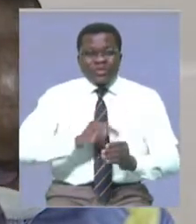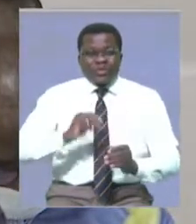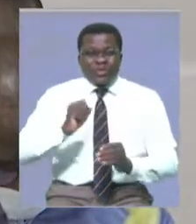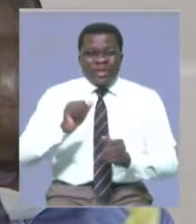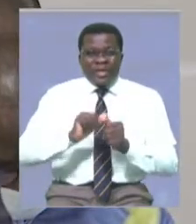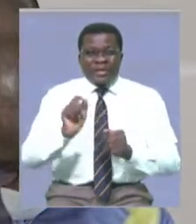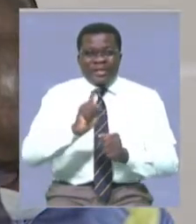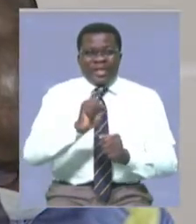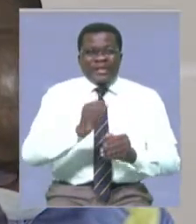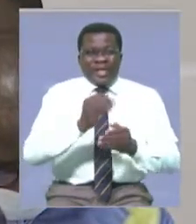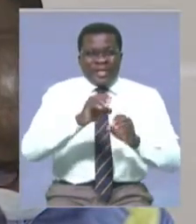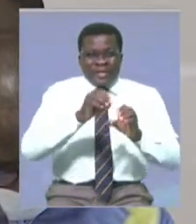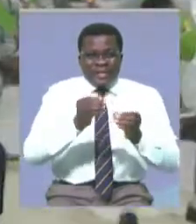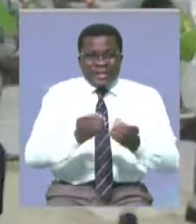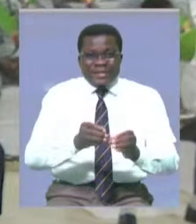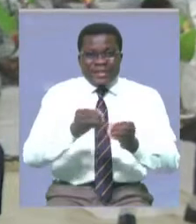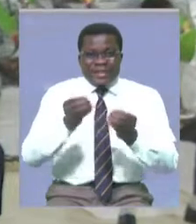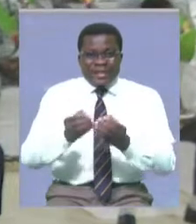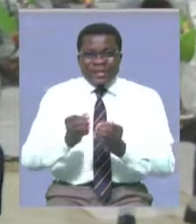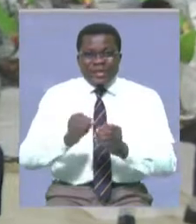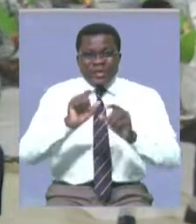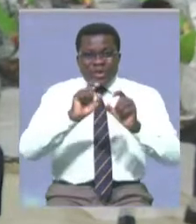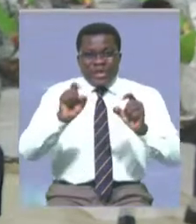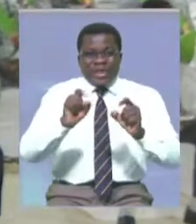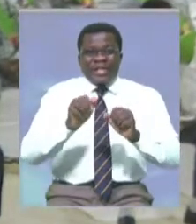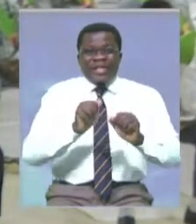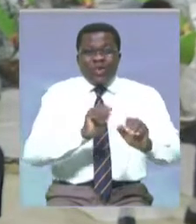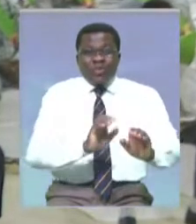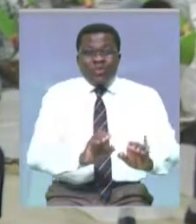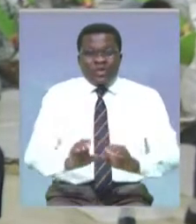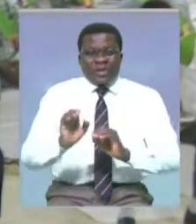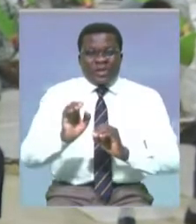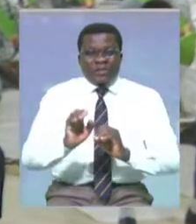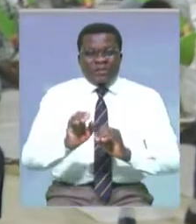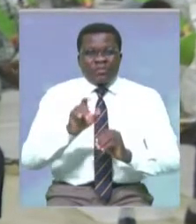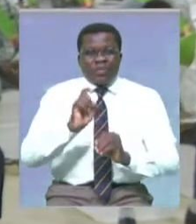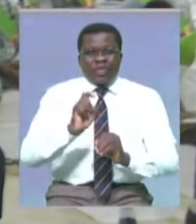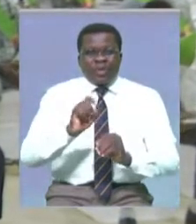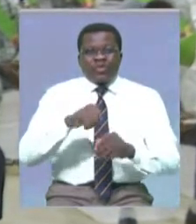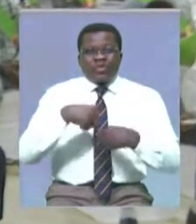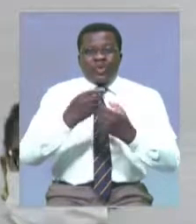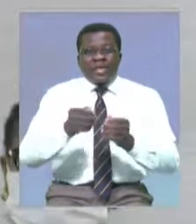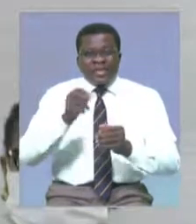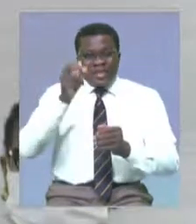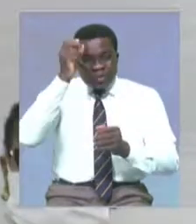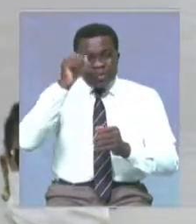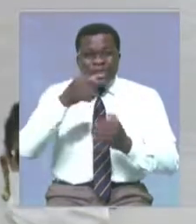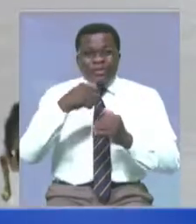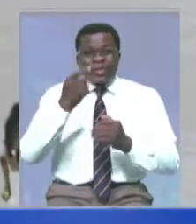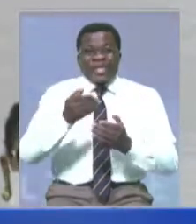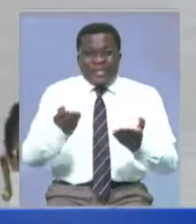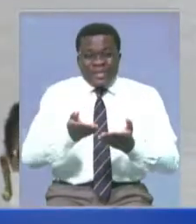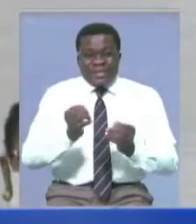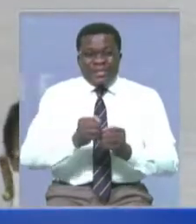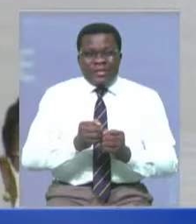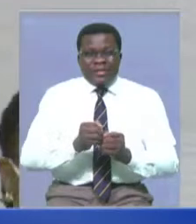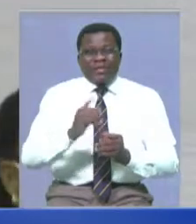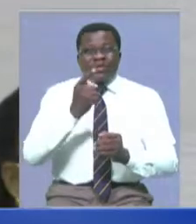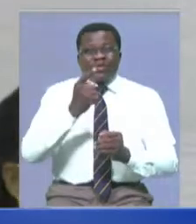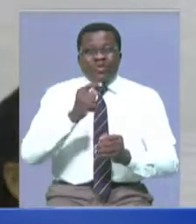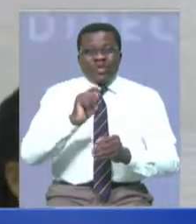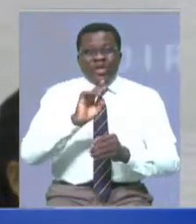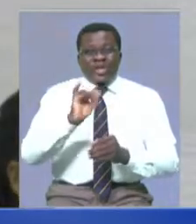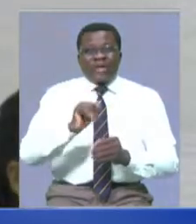Dans chaque secteur, les lignes ont quand même bougé. Je dois rendre à César ce qu'est à César à Bomé-Calavi. Seul Calavi